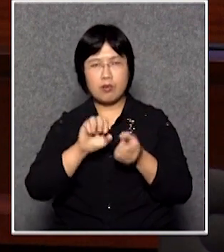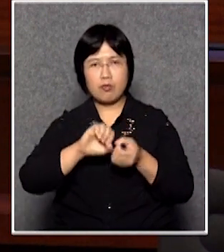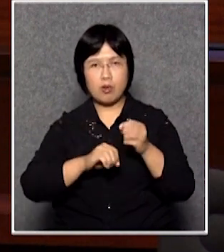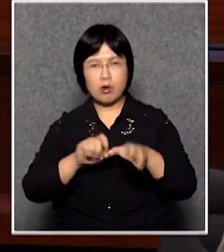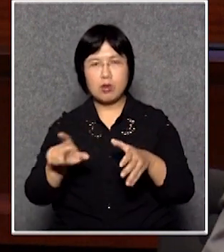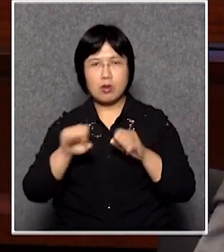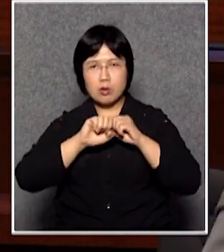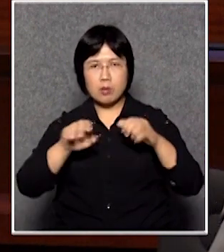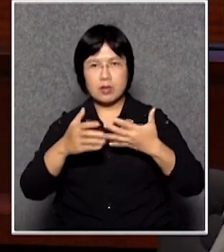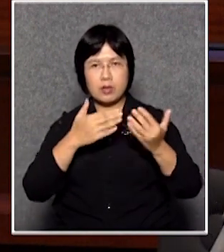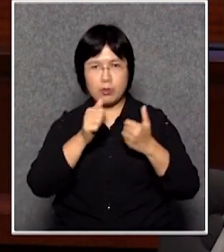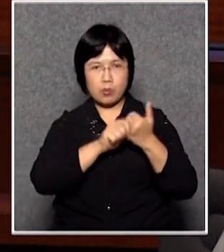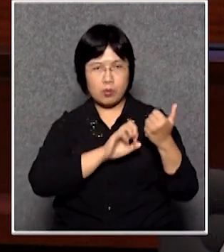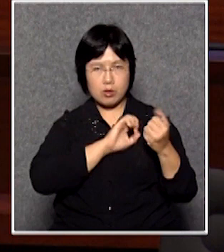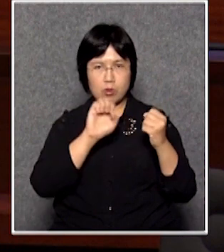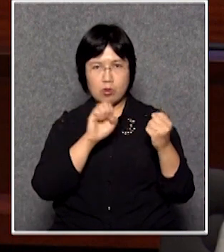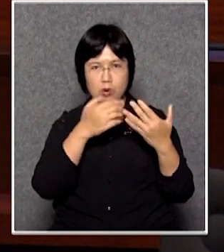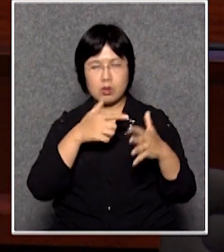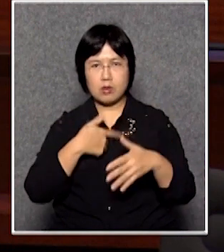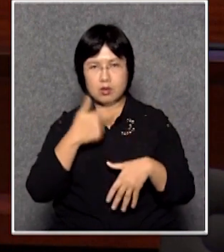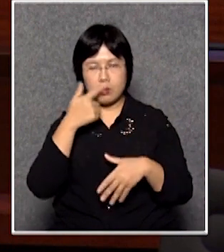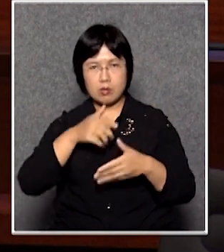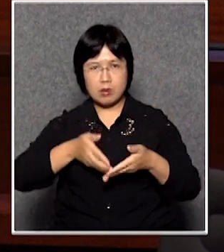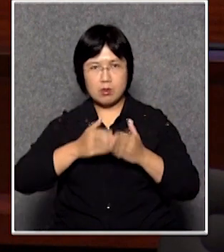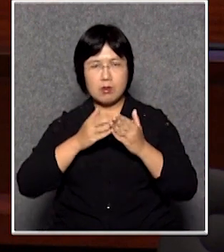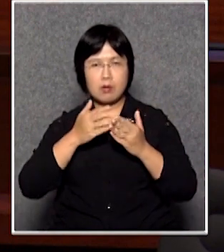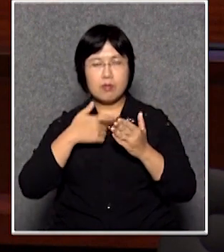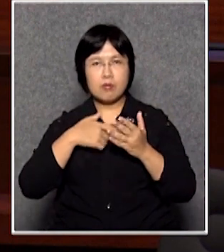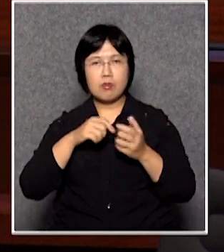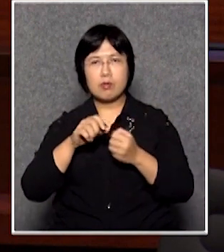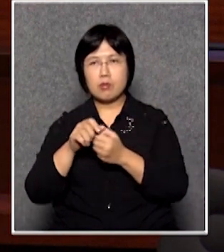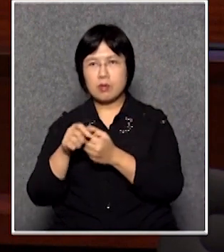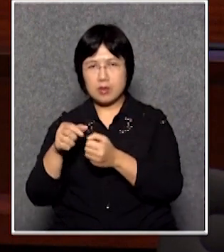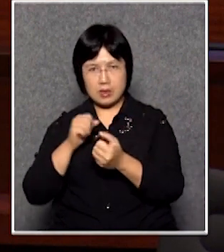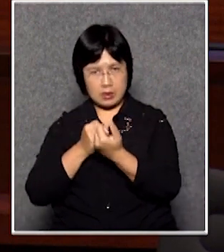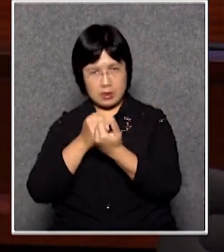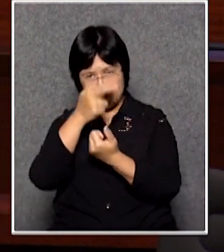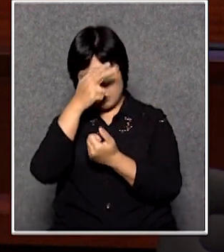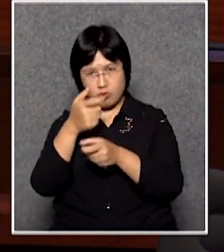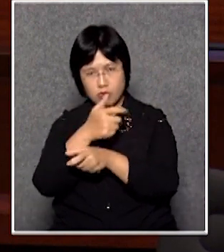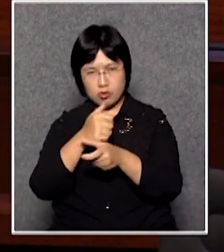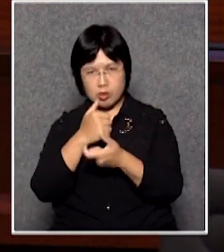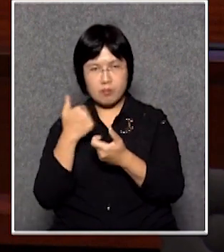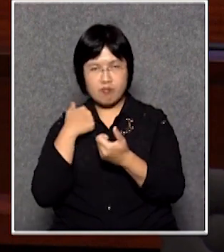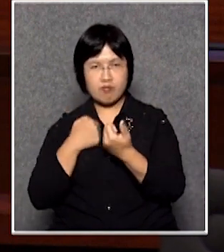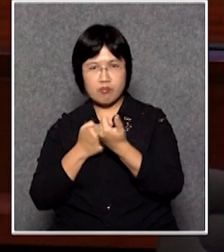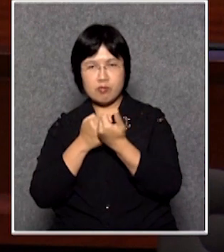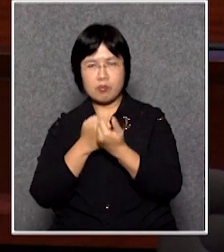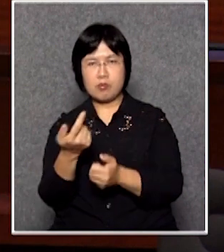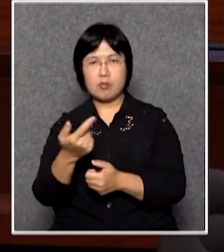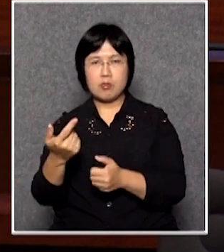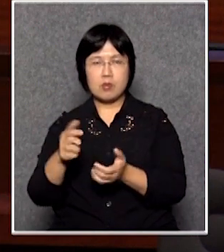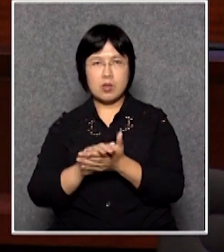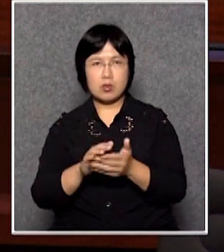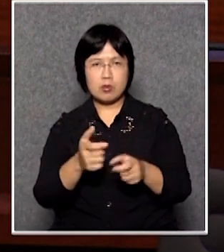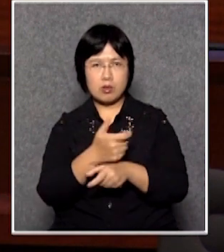务委员会曾经讨论创新及科技局，建制派和具商界背景的议员普遍支持。據商界